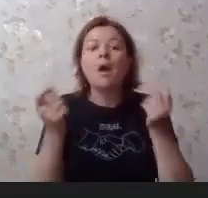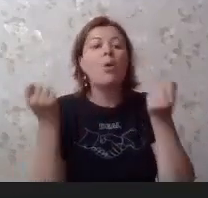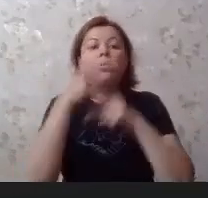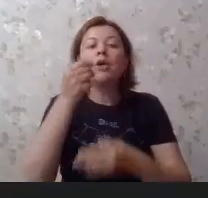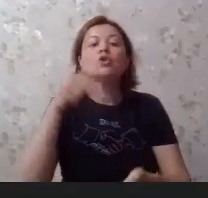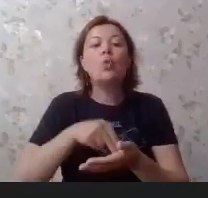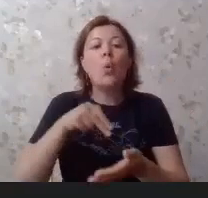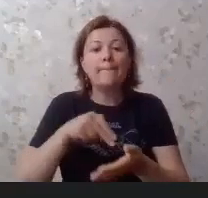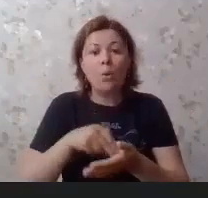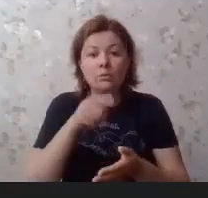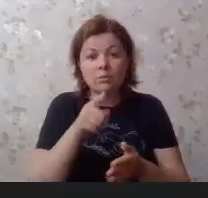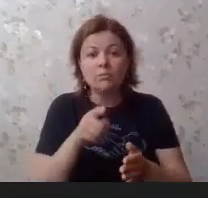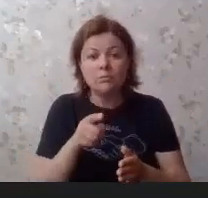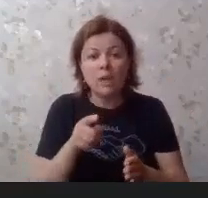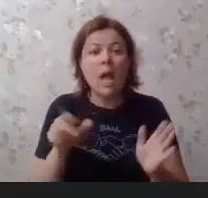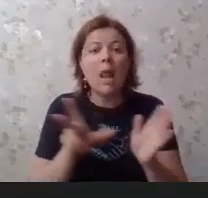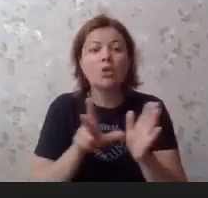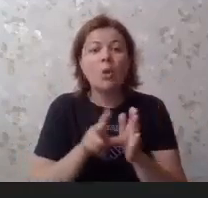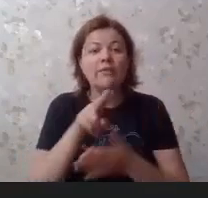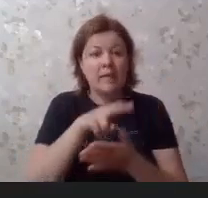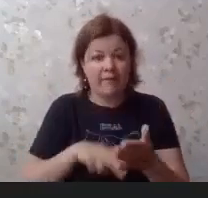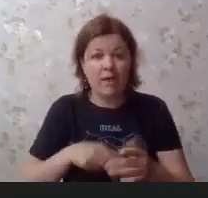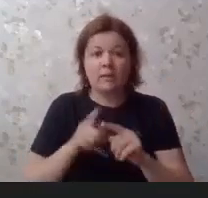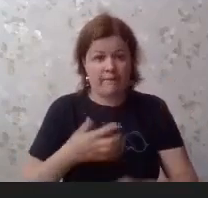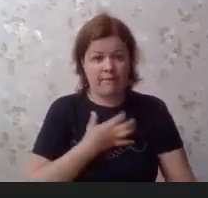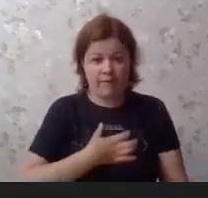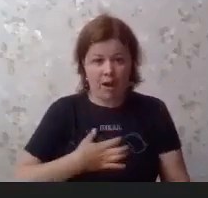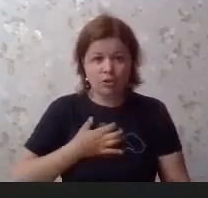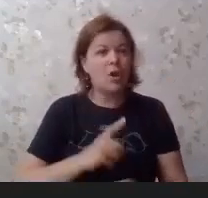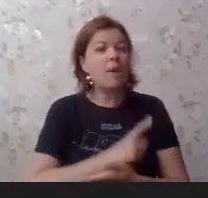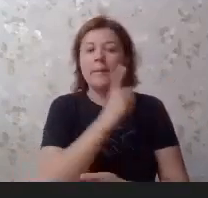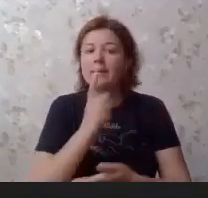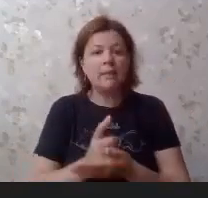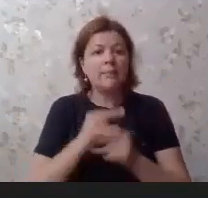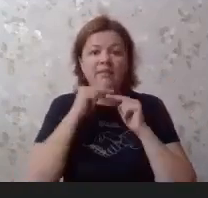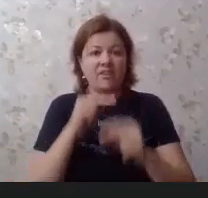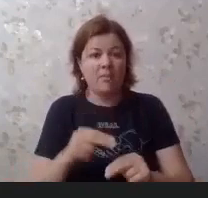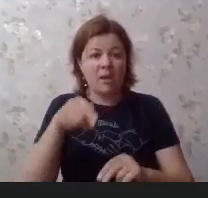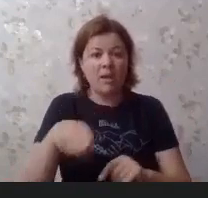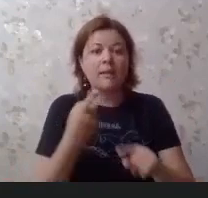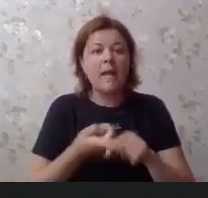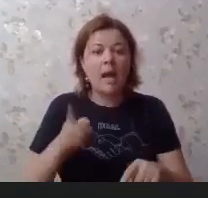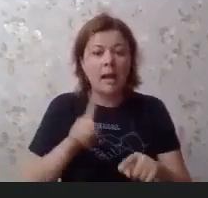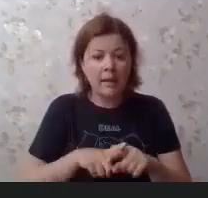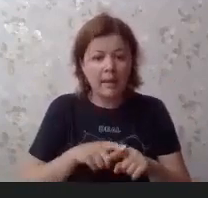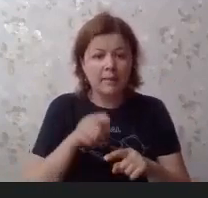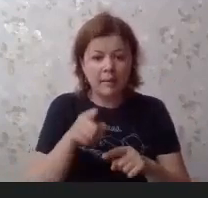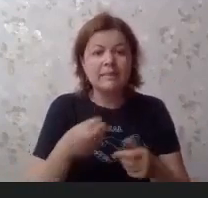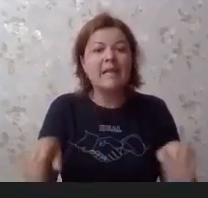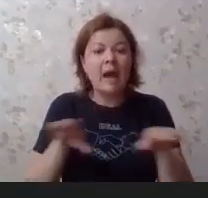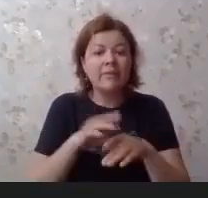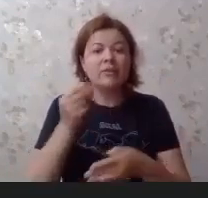сертификата. Это важно. Обязательно обратите на это внимание, потому что понятно, что